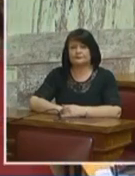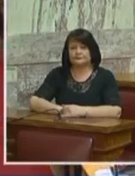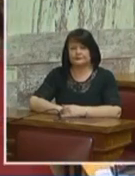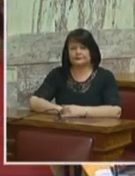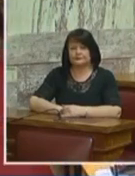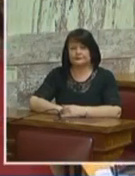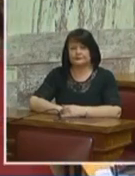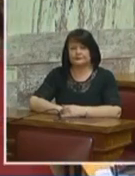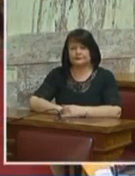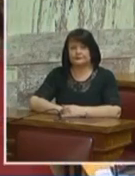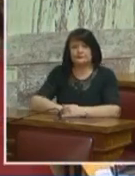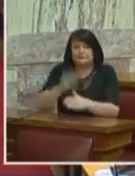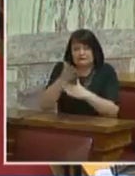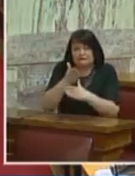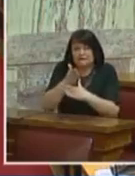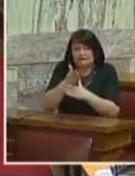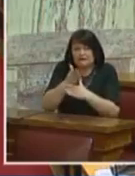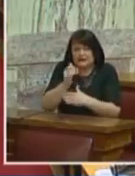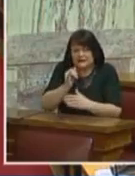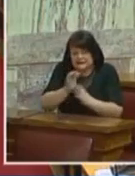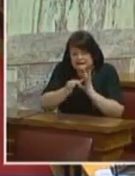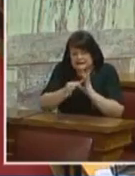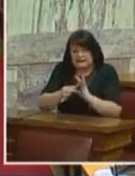Δεν θα κρύβεστε για πάντα.